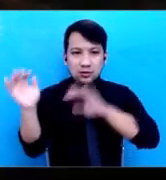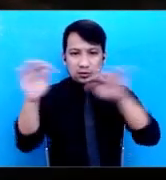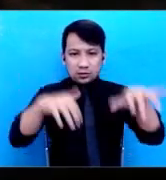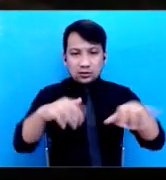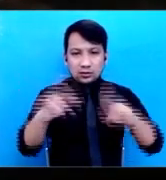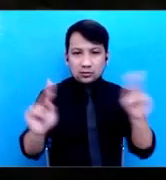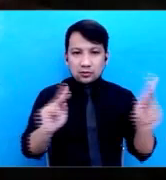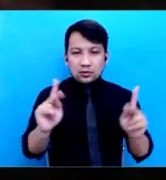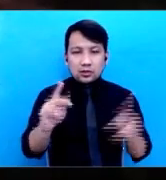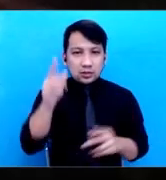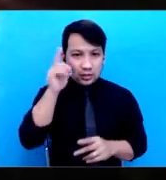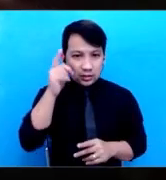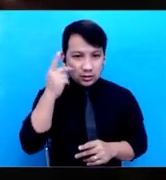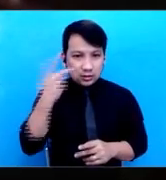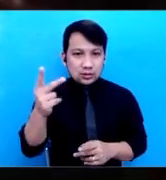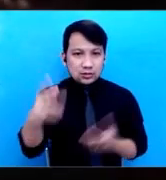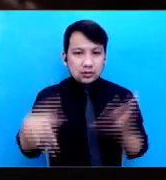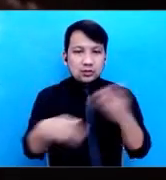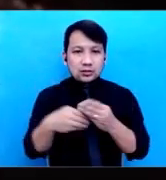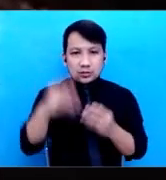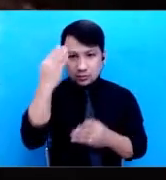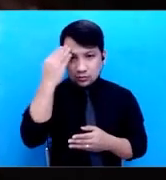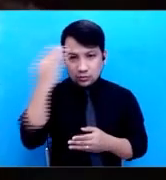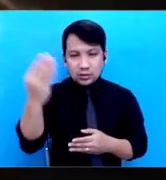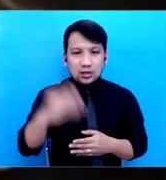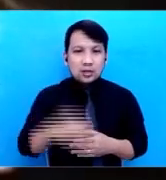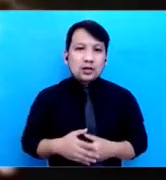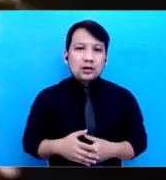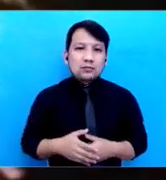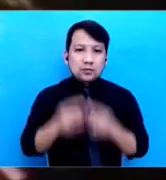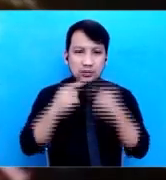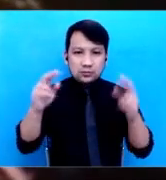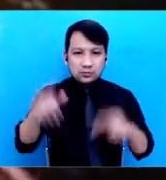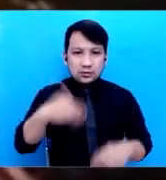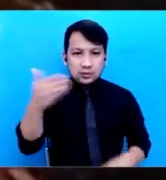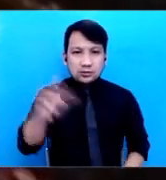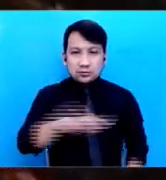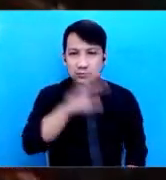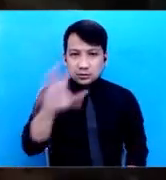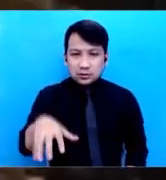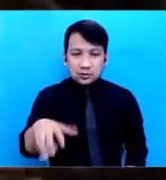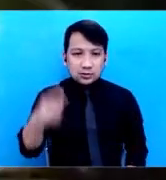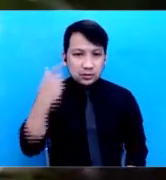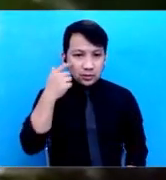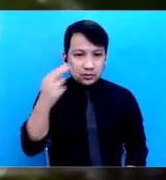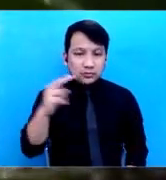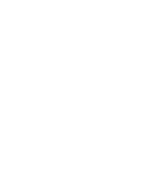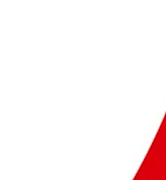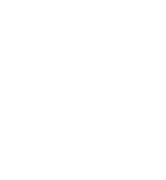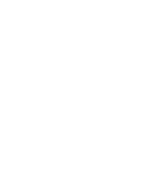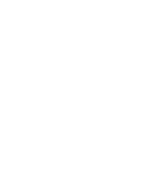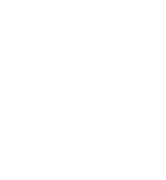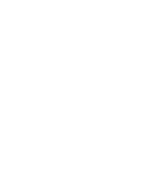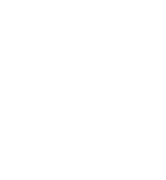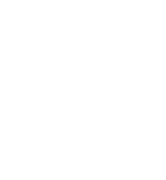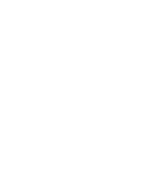ng Lenny Kiko Tandem sa Bulacan. Nagbabalita mula sa Frontline, Gerard de la Peña, News 5.